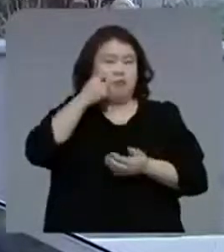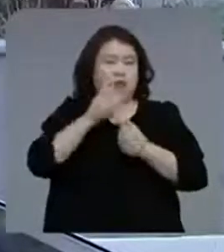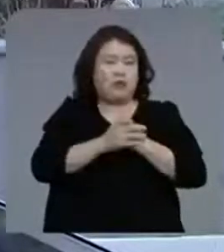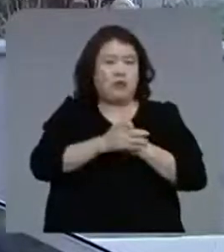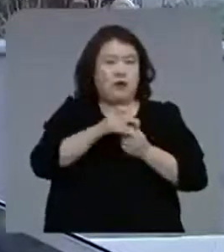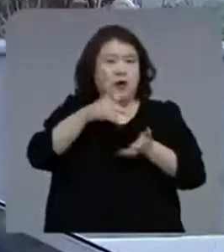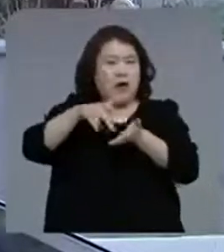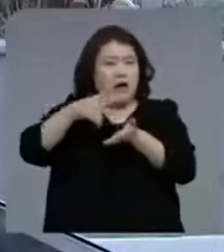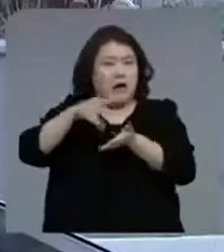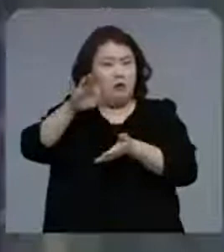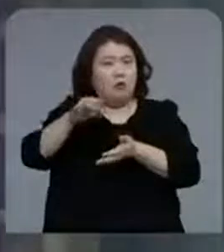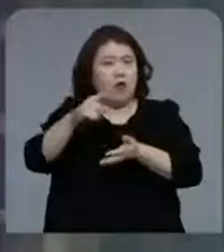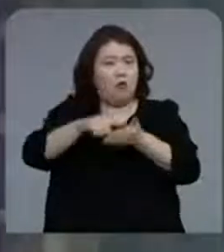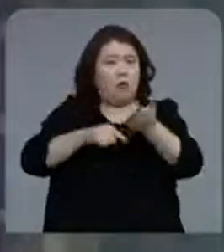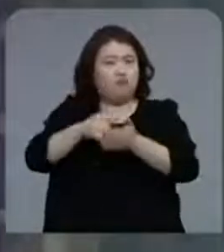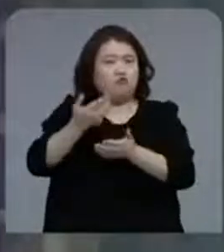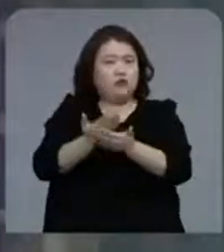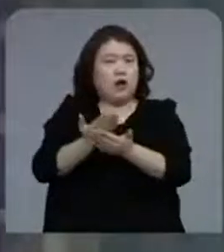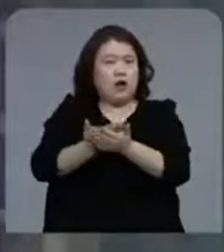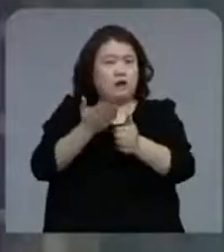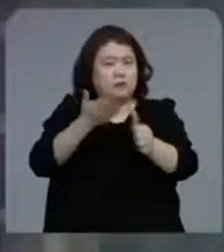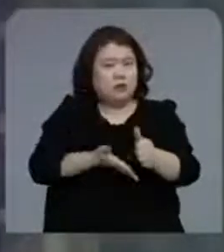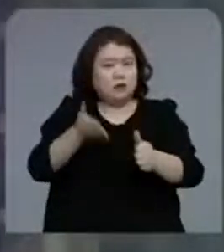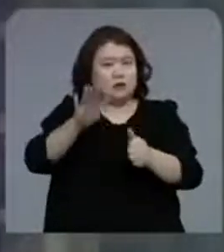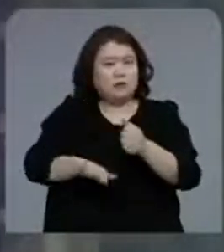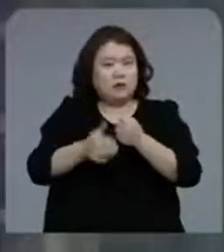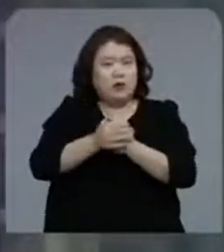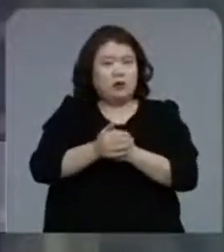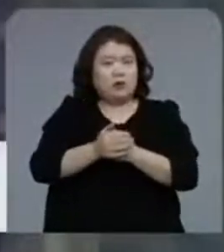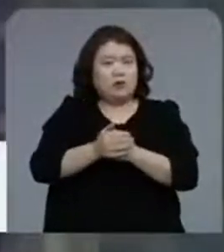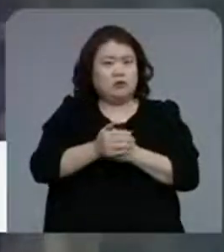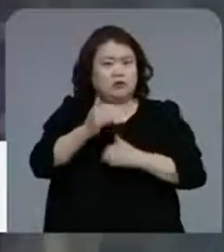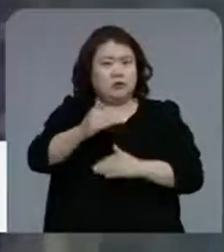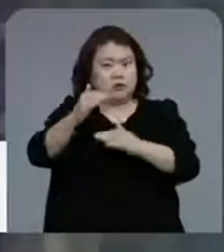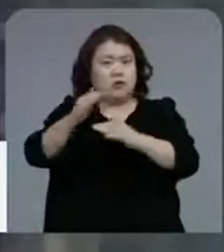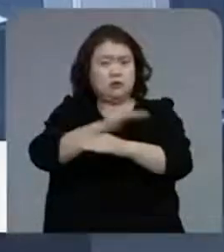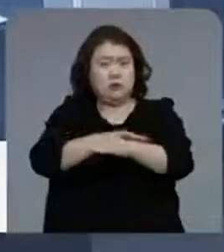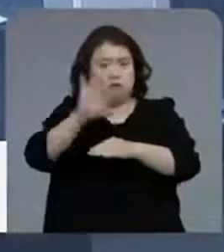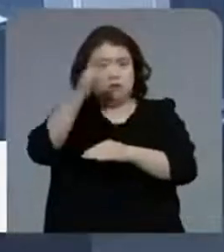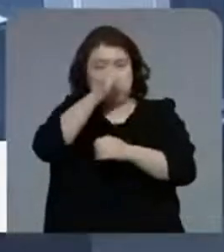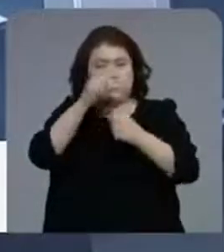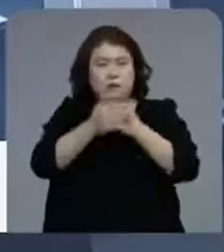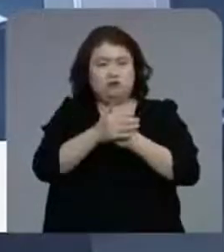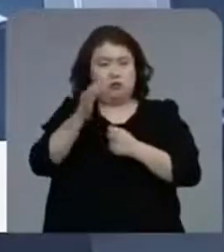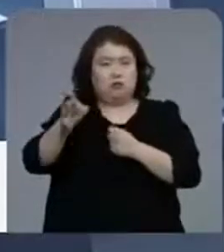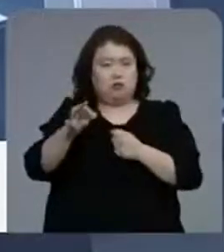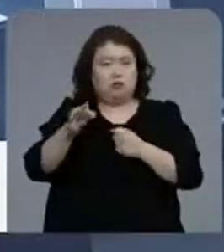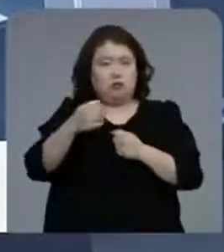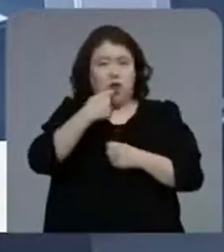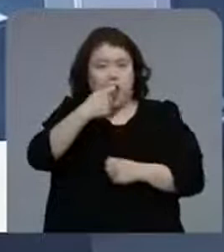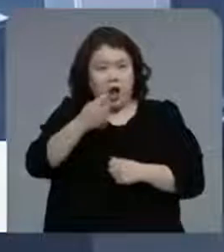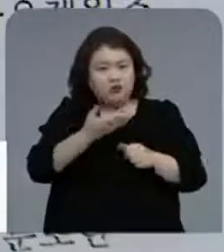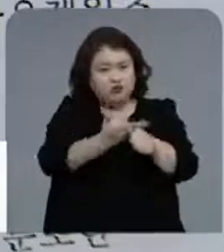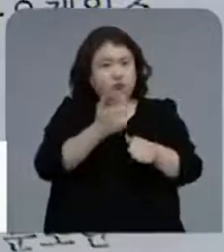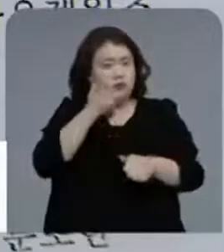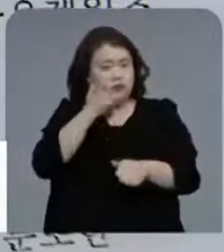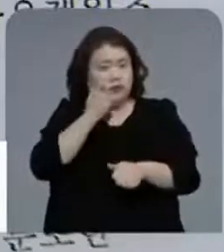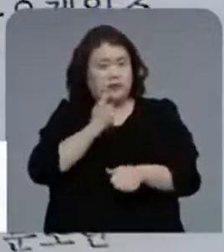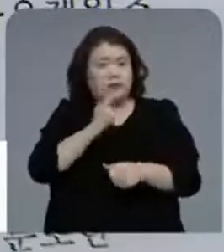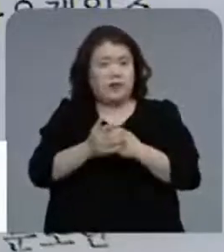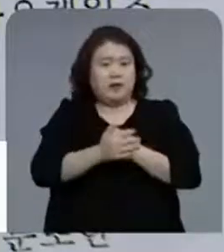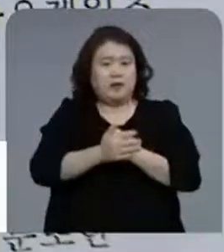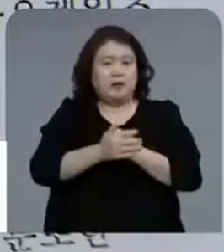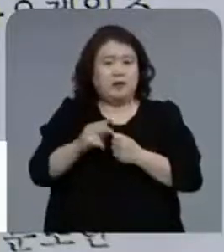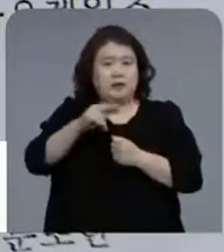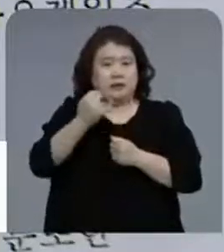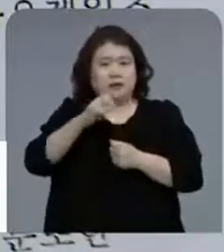카카오게임즈 측에 환불 여부를 문의했지만 정상적인 절차를 거쳐 결제가 이뤄져 환불이 안 된다는 답이 돌아왔습니다. 스미싱